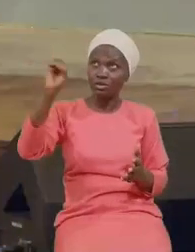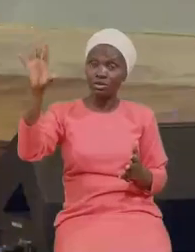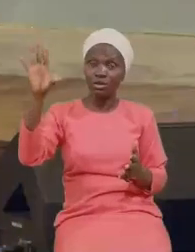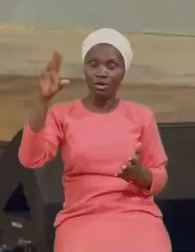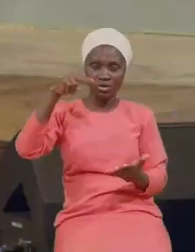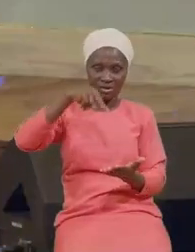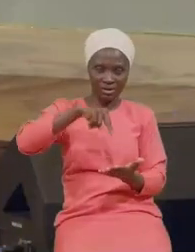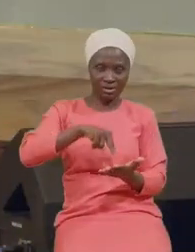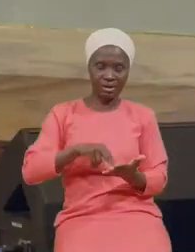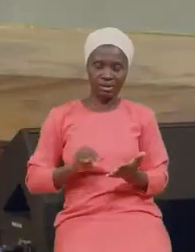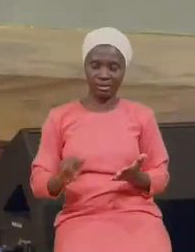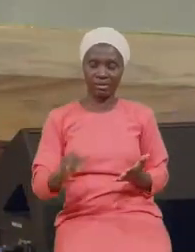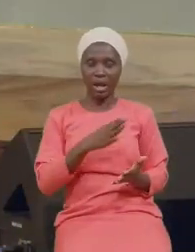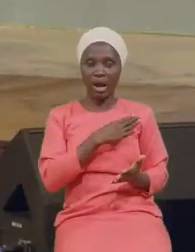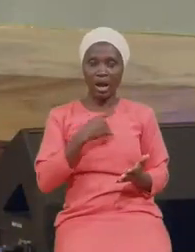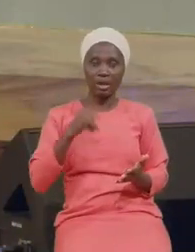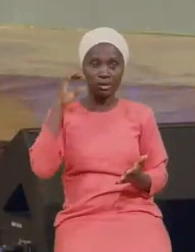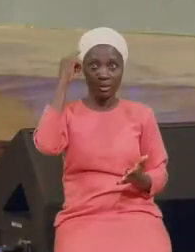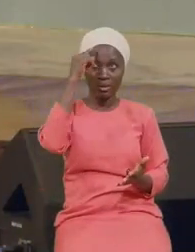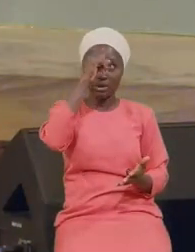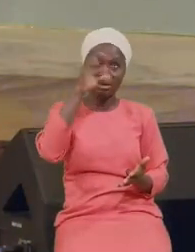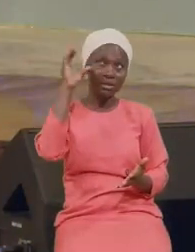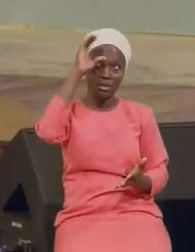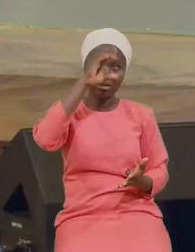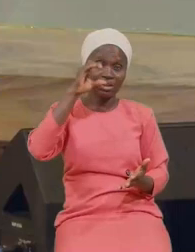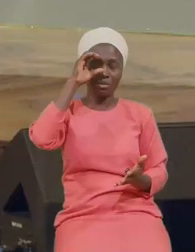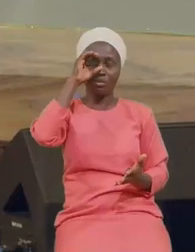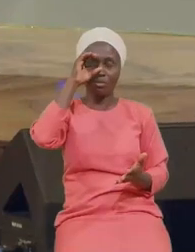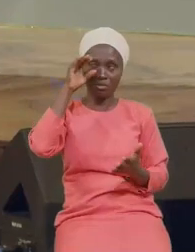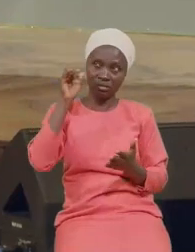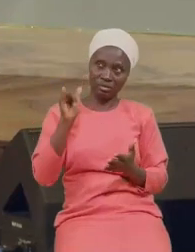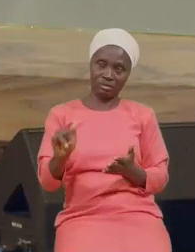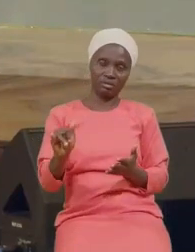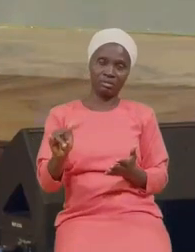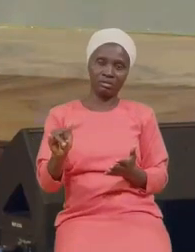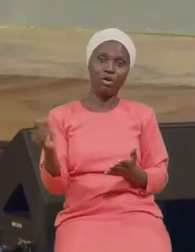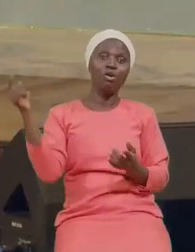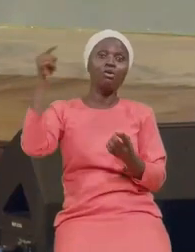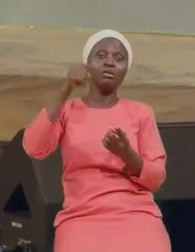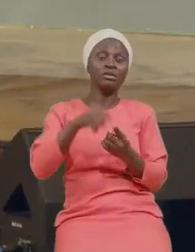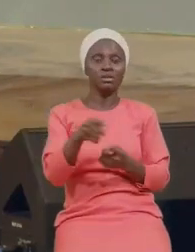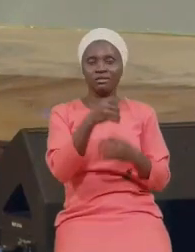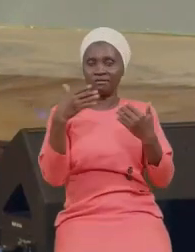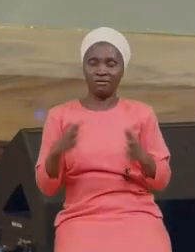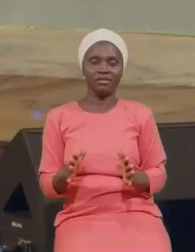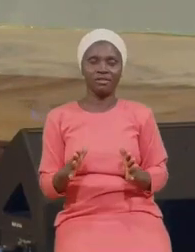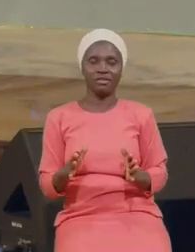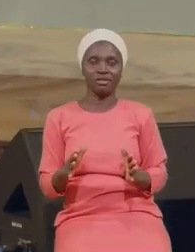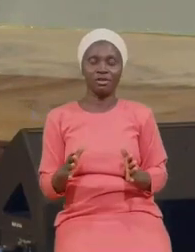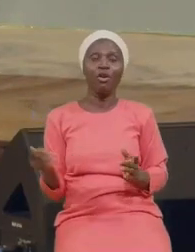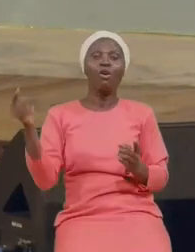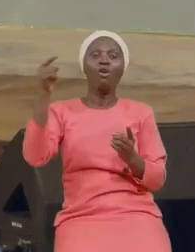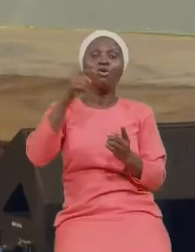sa course juste qu'à ce que vous le fait vous ne terminez vous qu'est-ce que vous ne finissiez